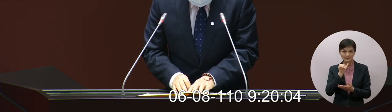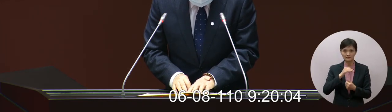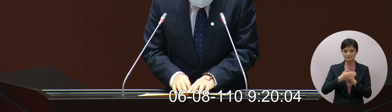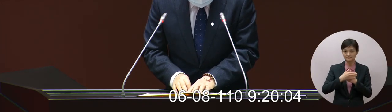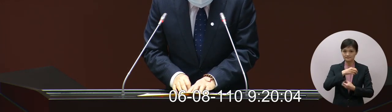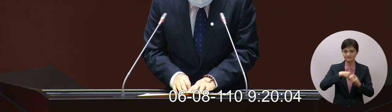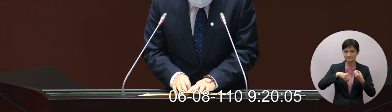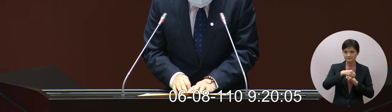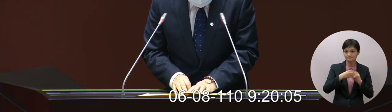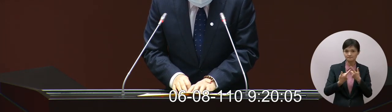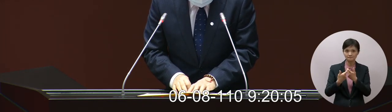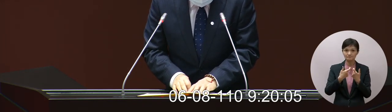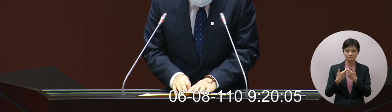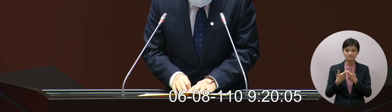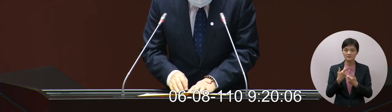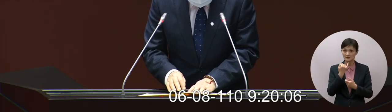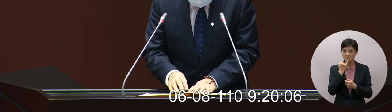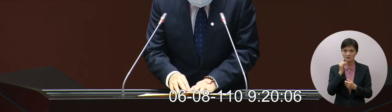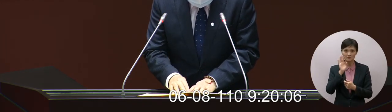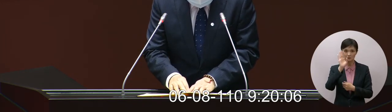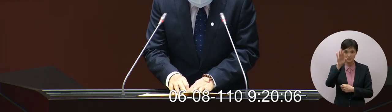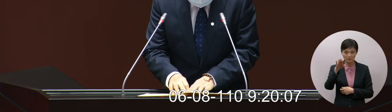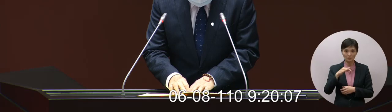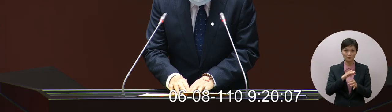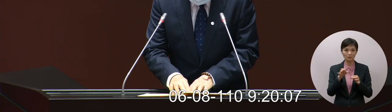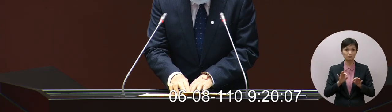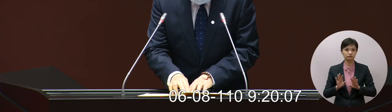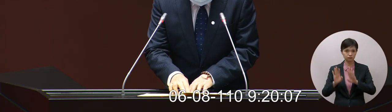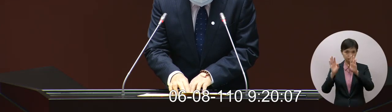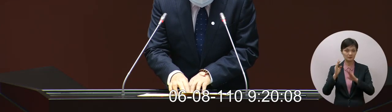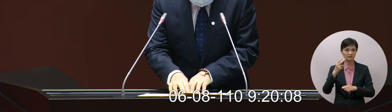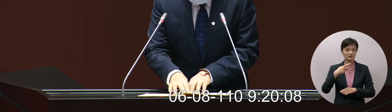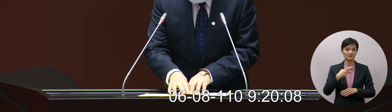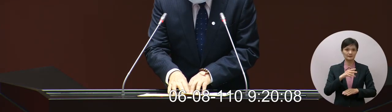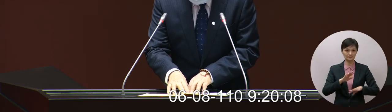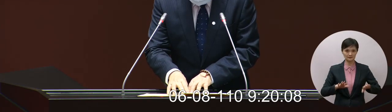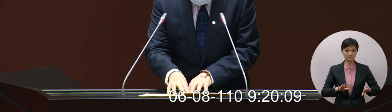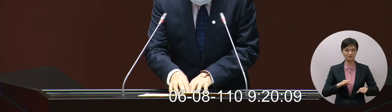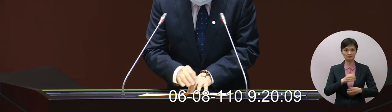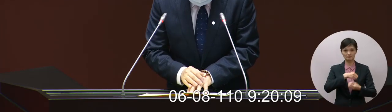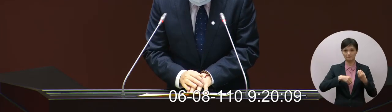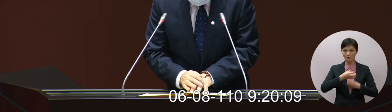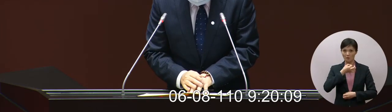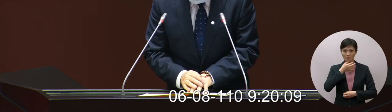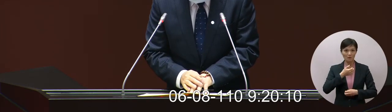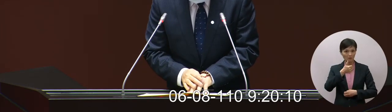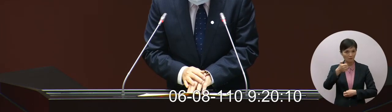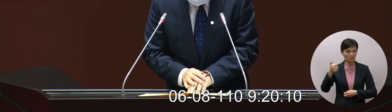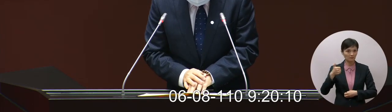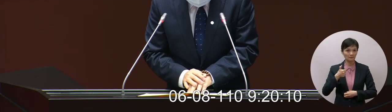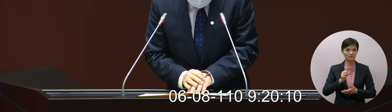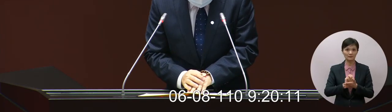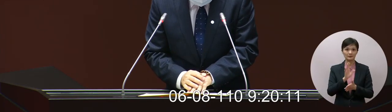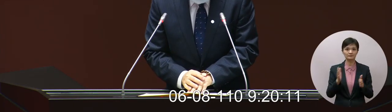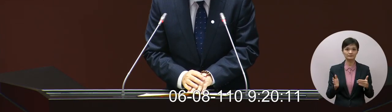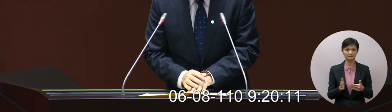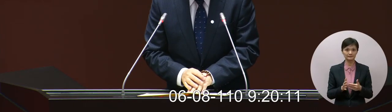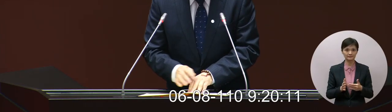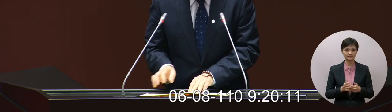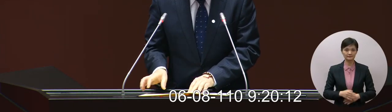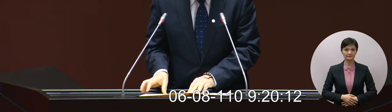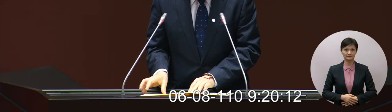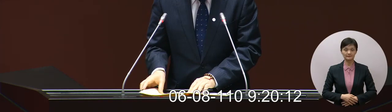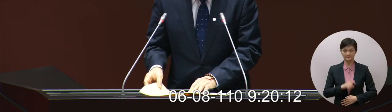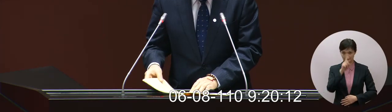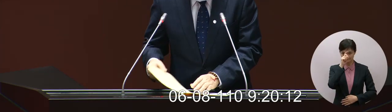加速后续复苏，并维持财政稳健。以上简要报告，敬请各位委员会议指教，鼎